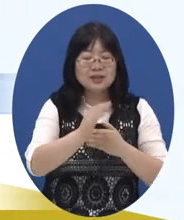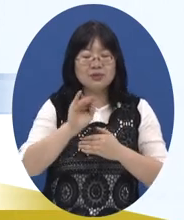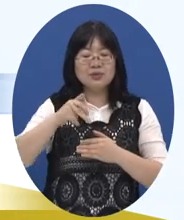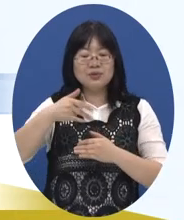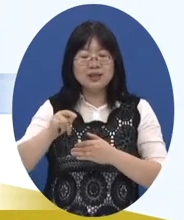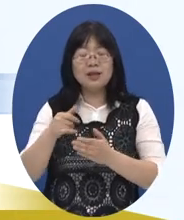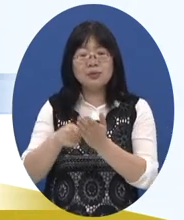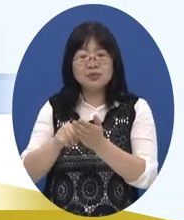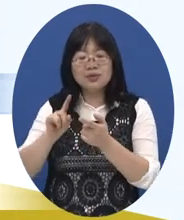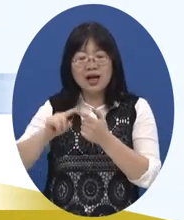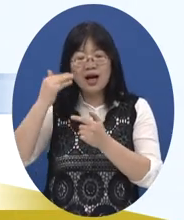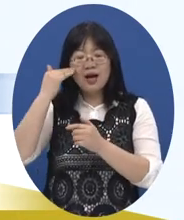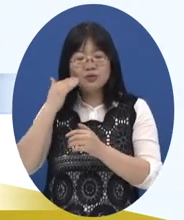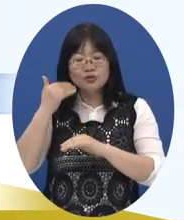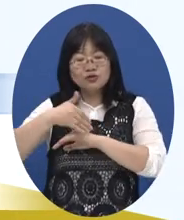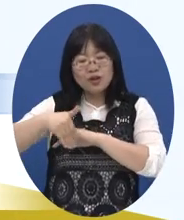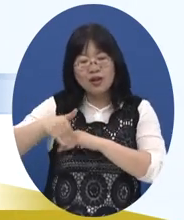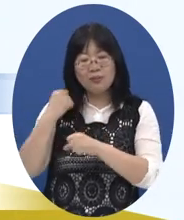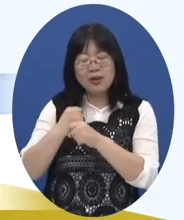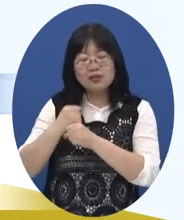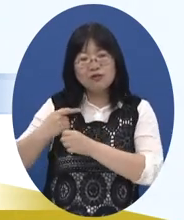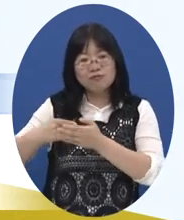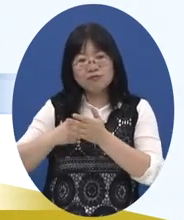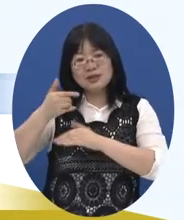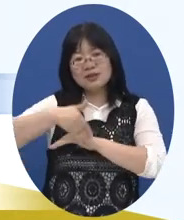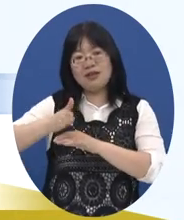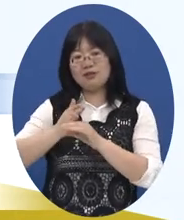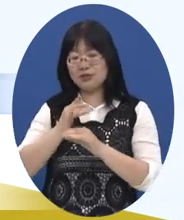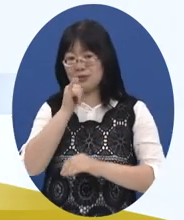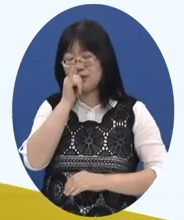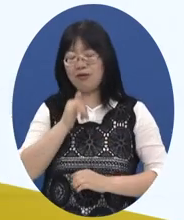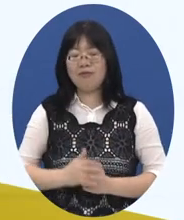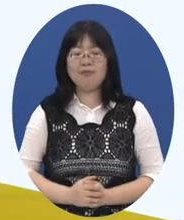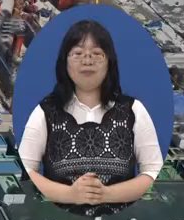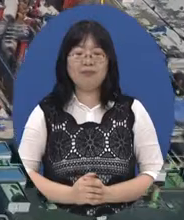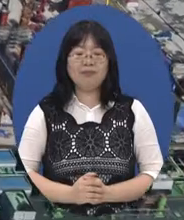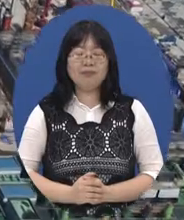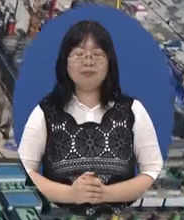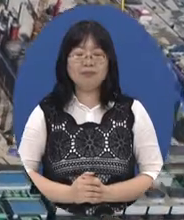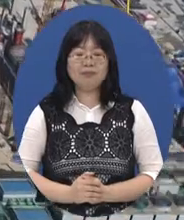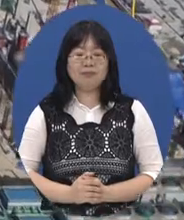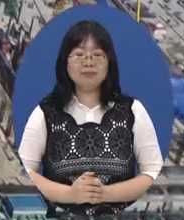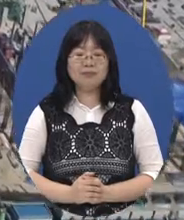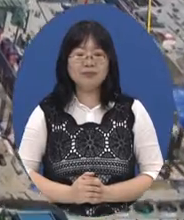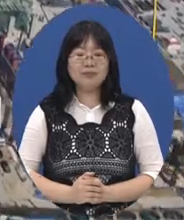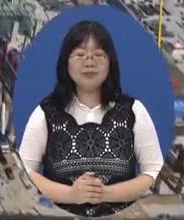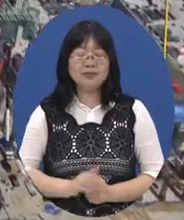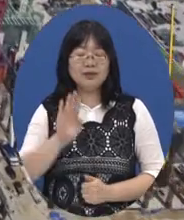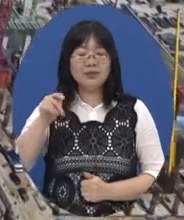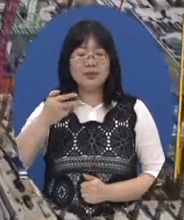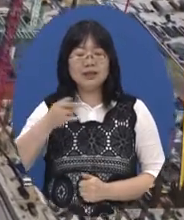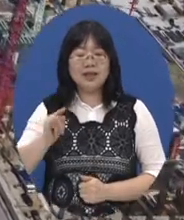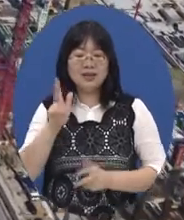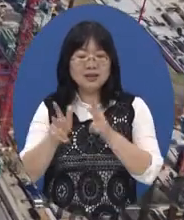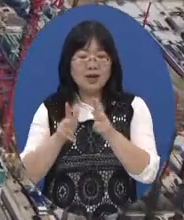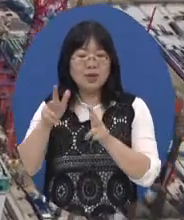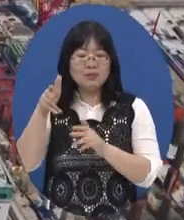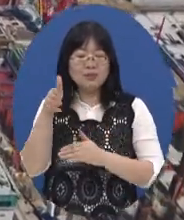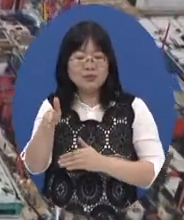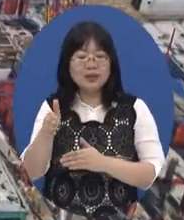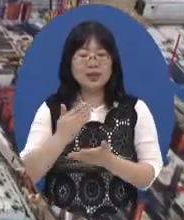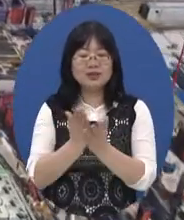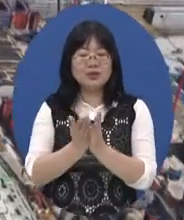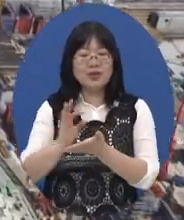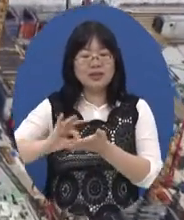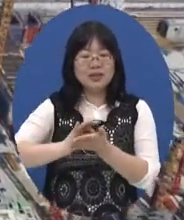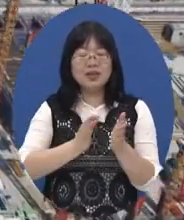반도체 부품의 국산화 전략을 추진해 나갈 예정입니다. 도는 반도체 산업 분야 각종